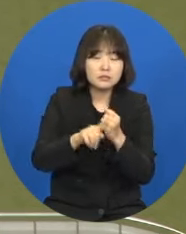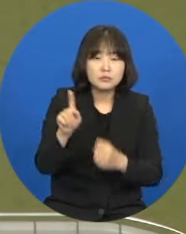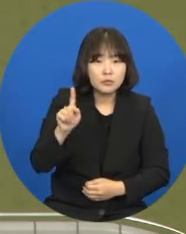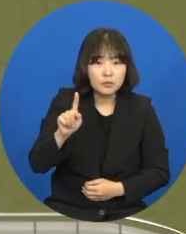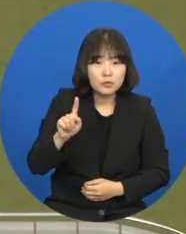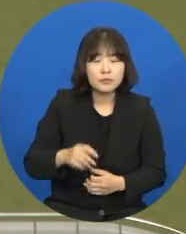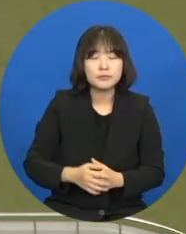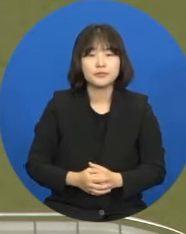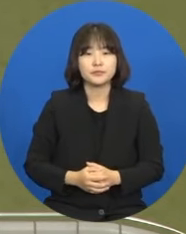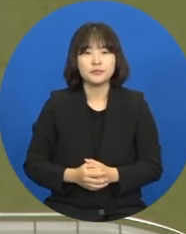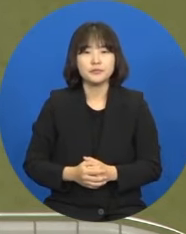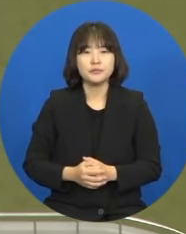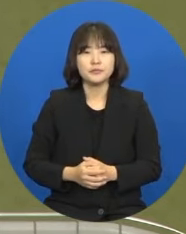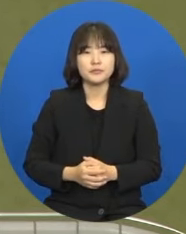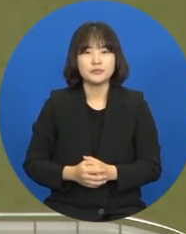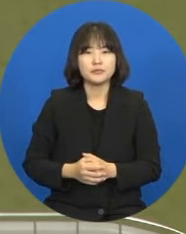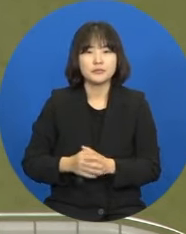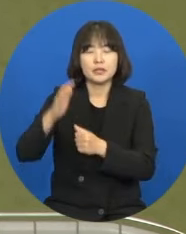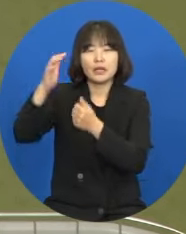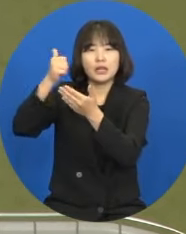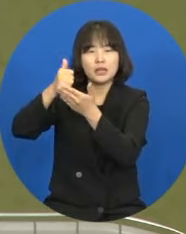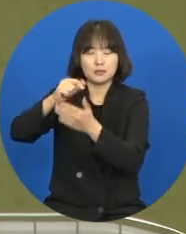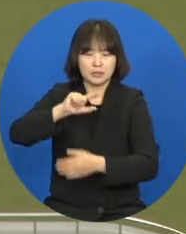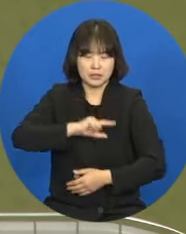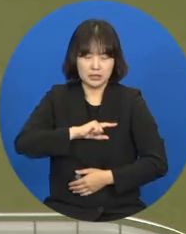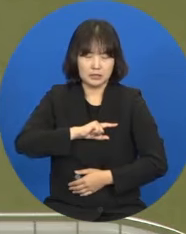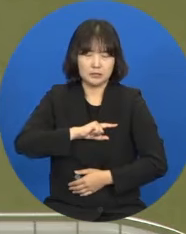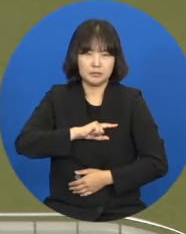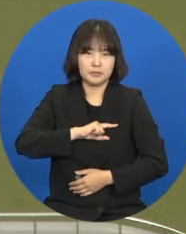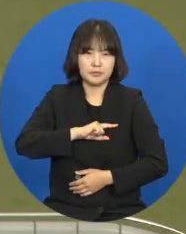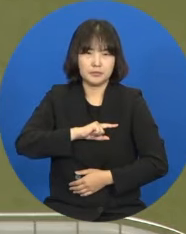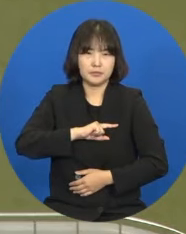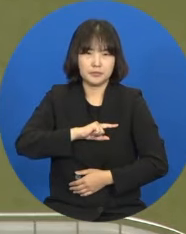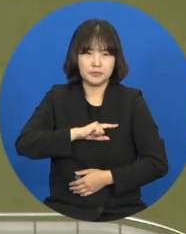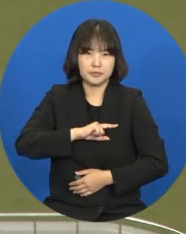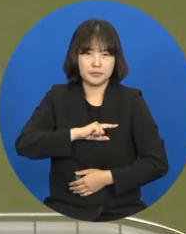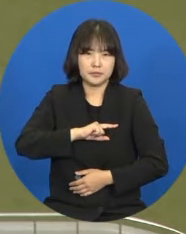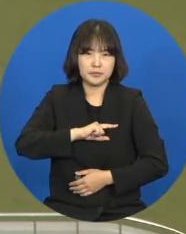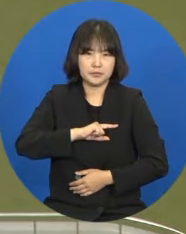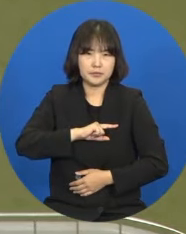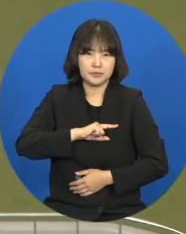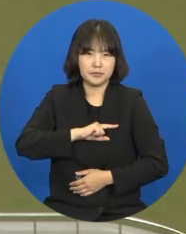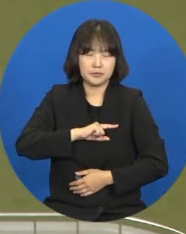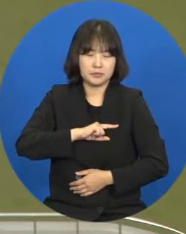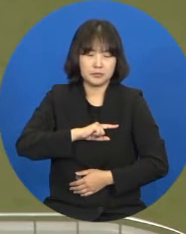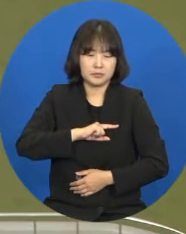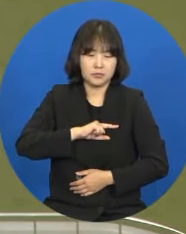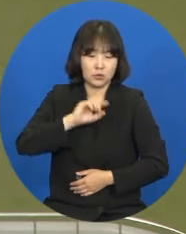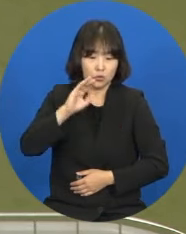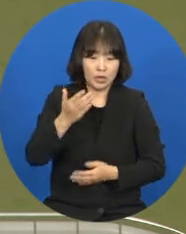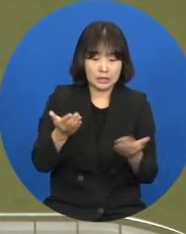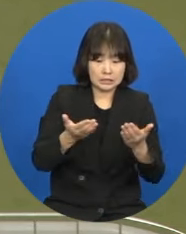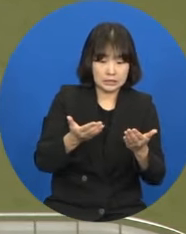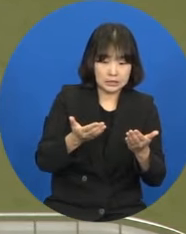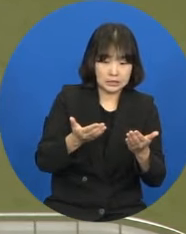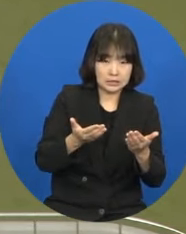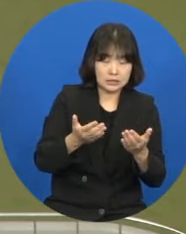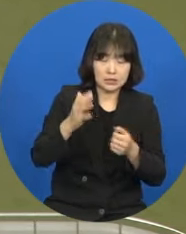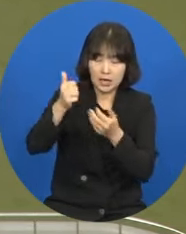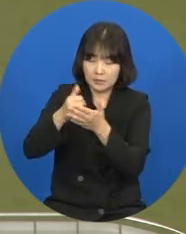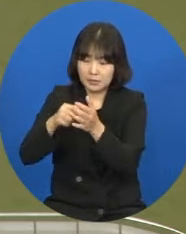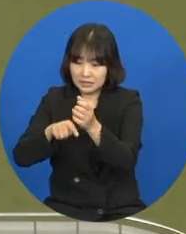있냐면 함부로 하나님의 이름을 가지고 자 이것은 하나님의 이름으로 된 일입니다 하나님의